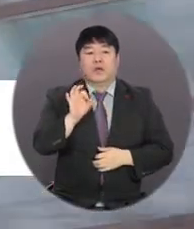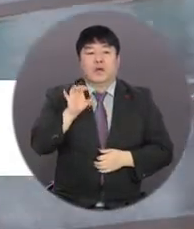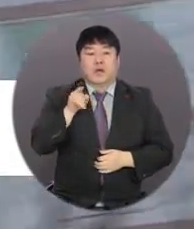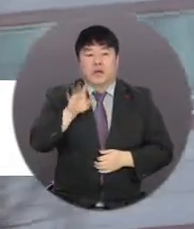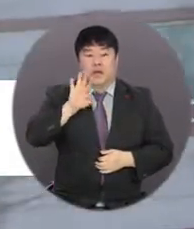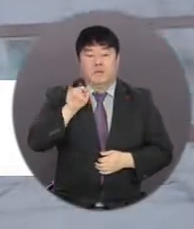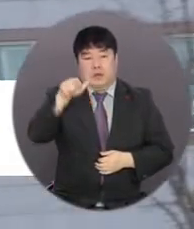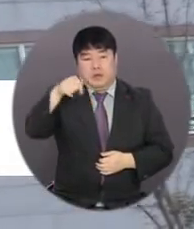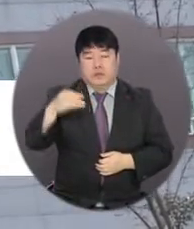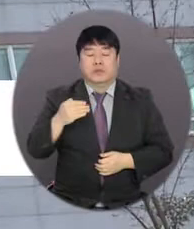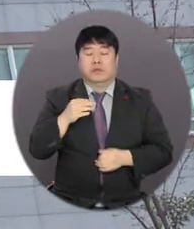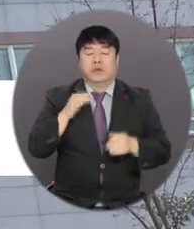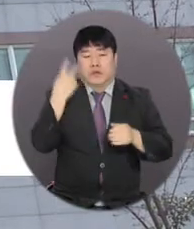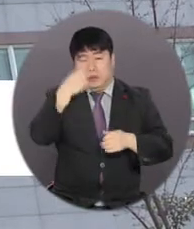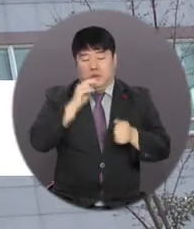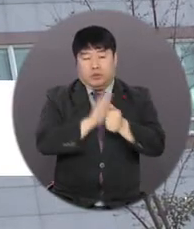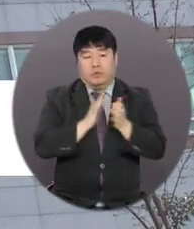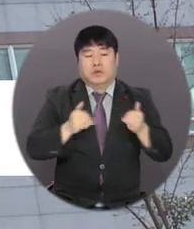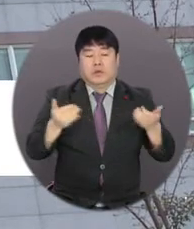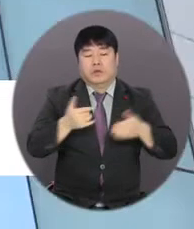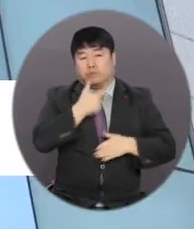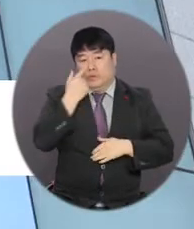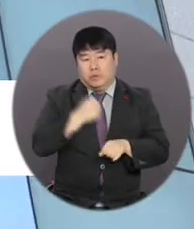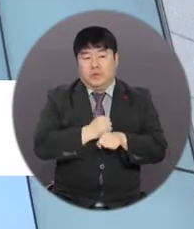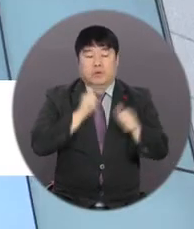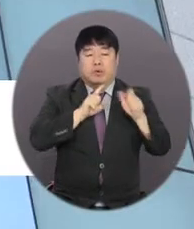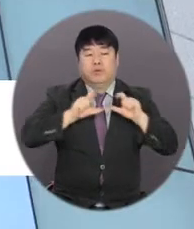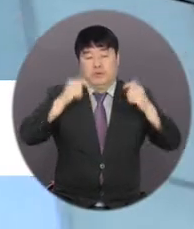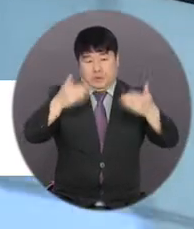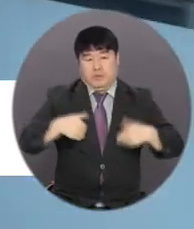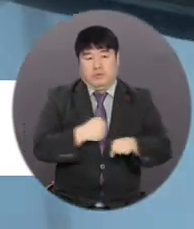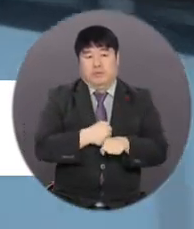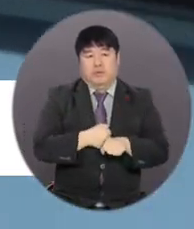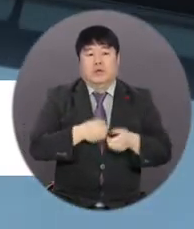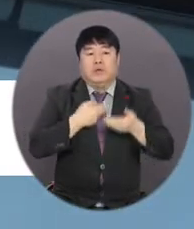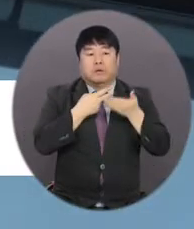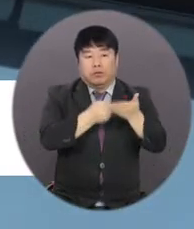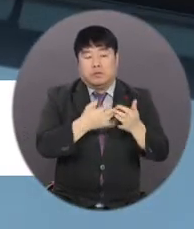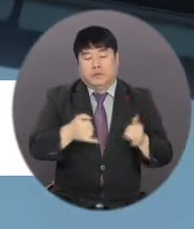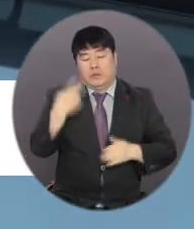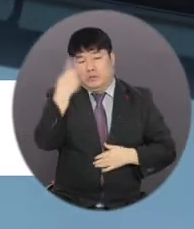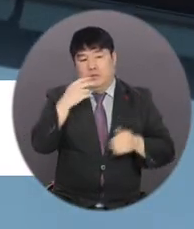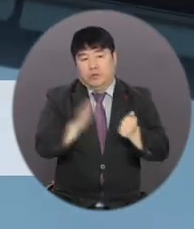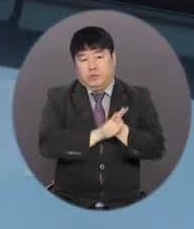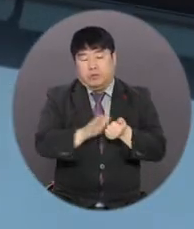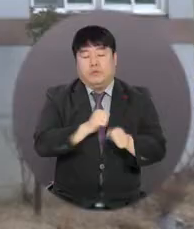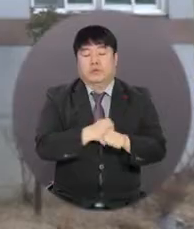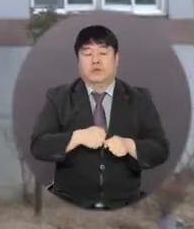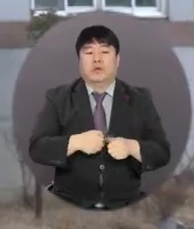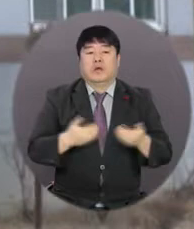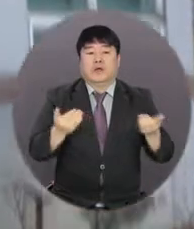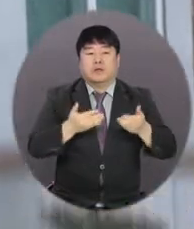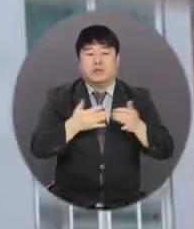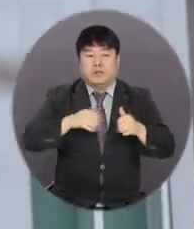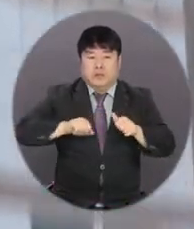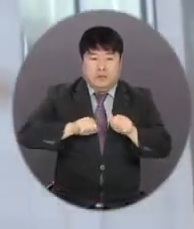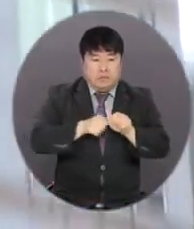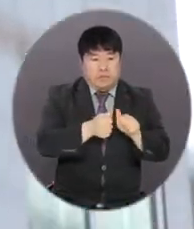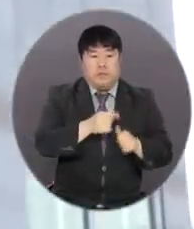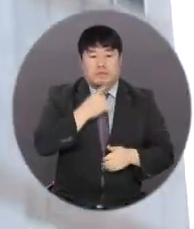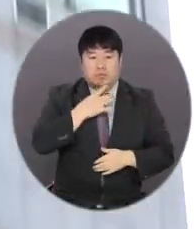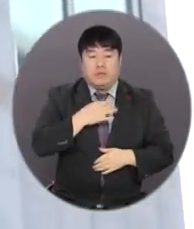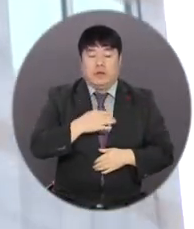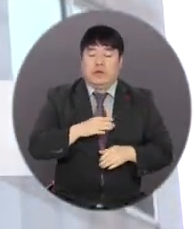요양보호사는 일손이 부족해 확진 판정을 받고도 입소자를 보살펴야 했을 정도였다며 종사자 처벌만이 능사는 아니라고